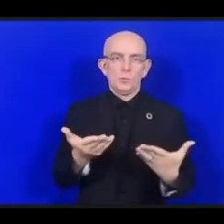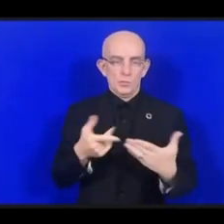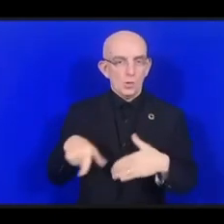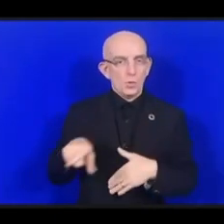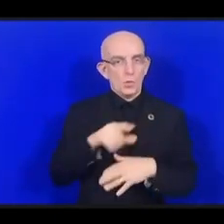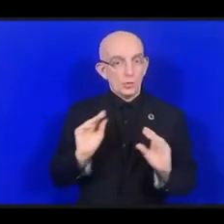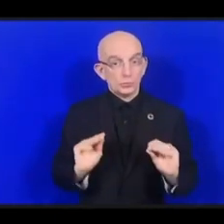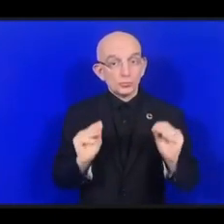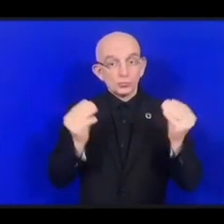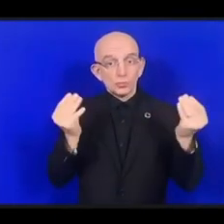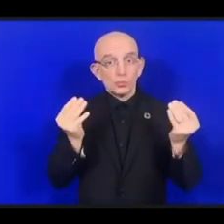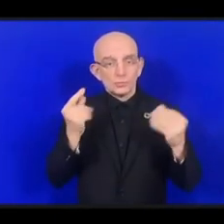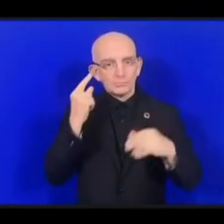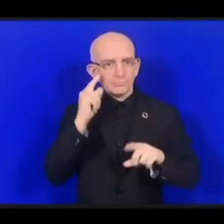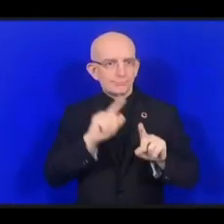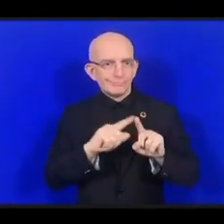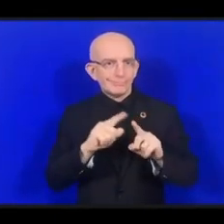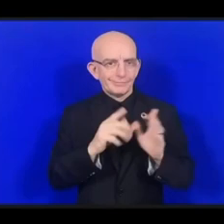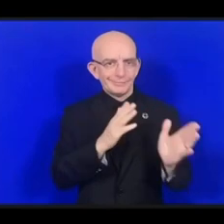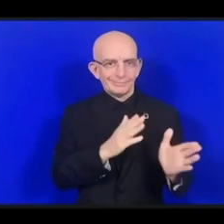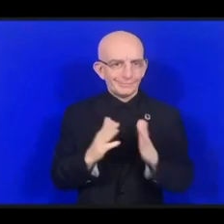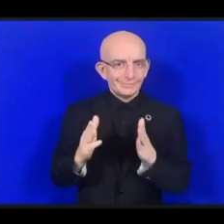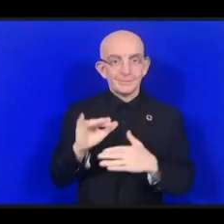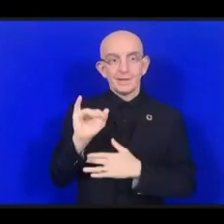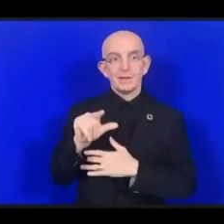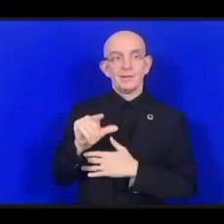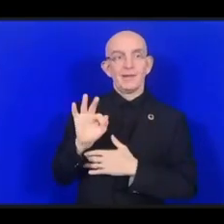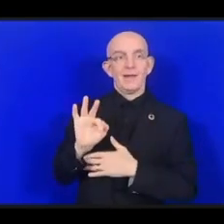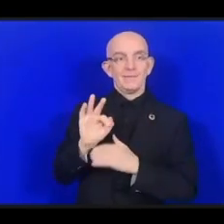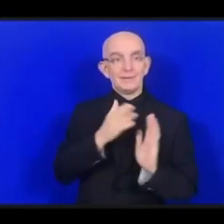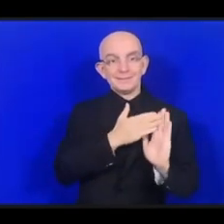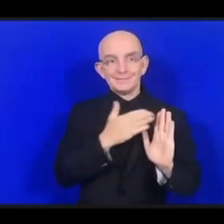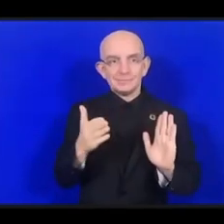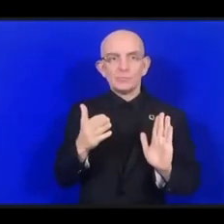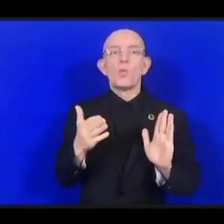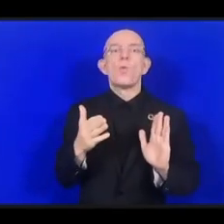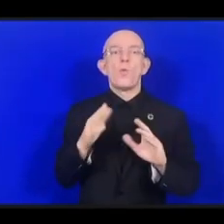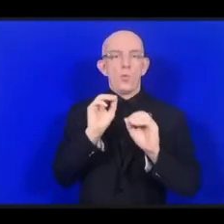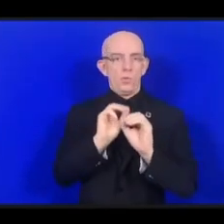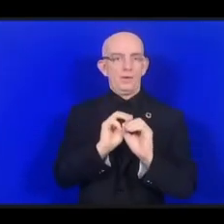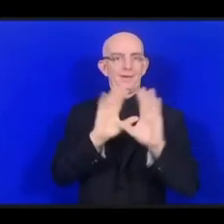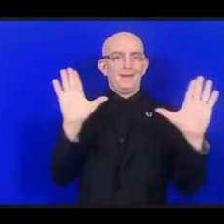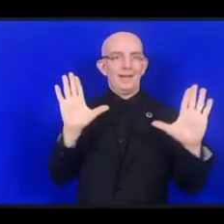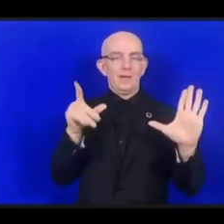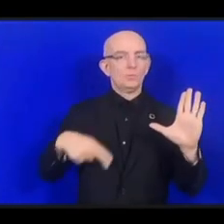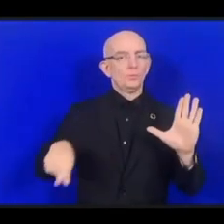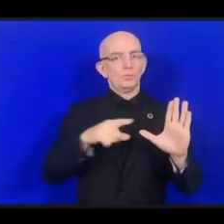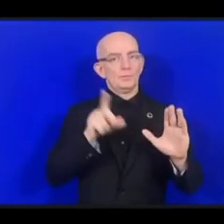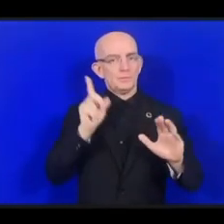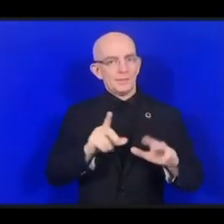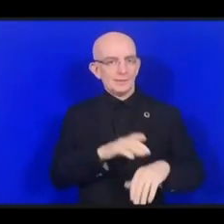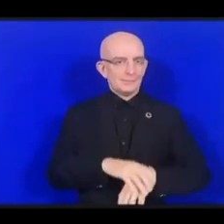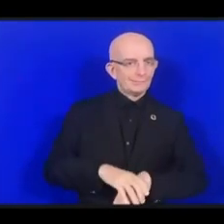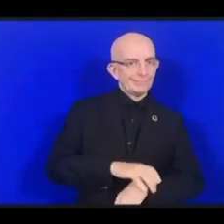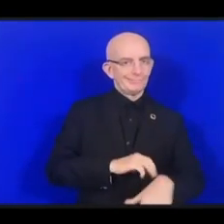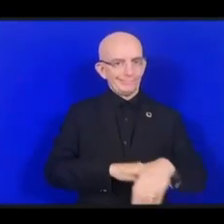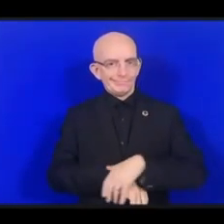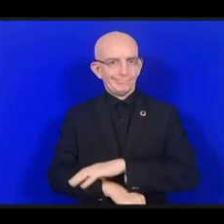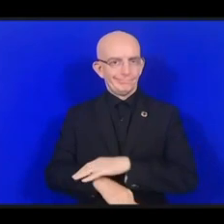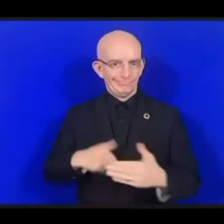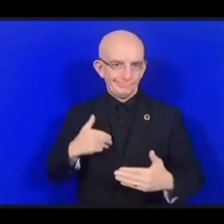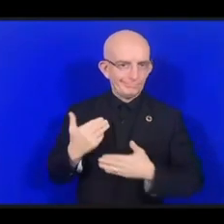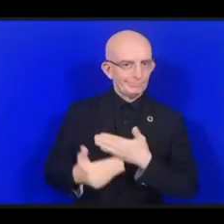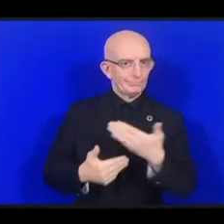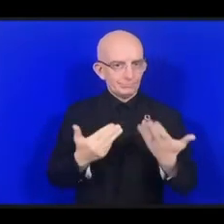contemporains cette conférence de cette année 2023 c'était l'Internet que nous désirons pour autonomie